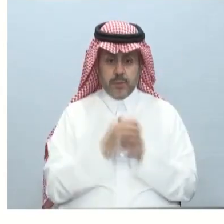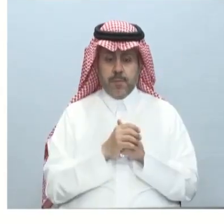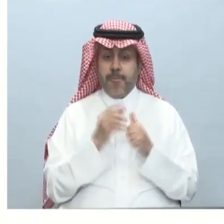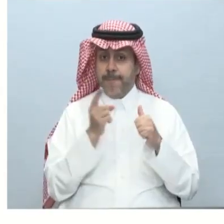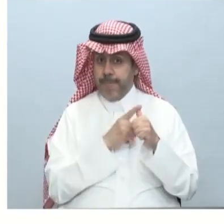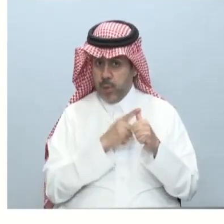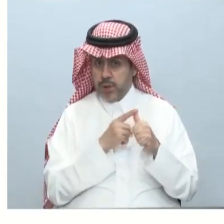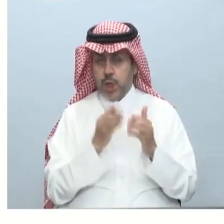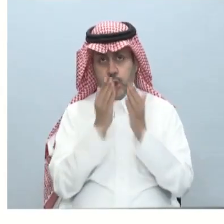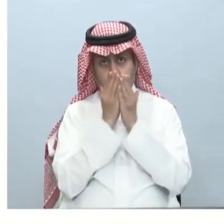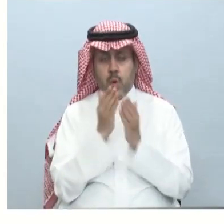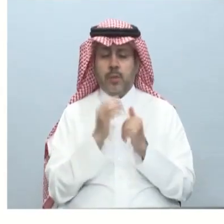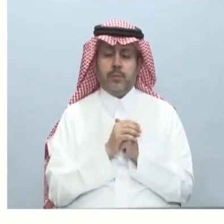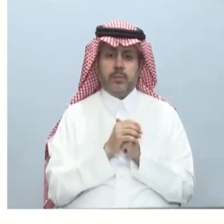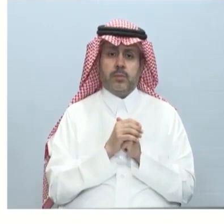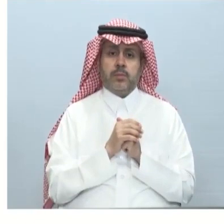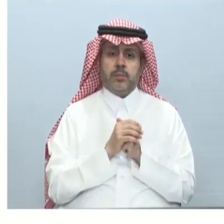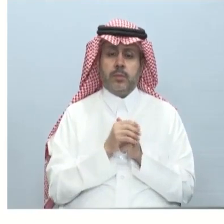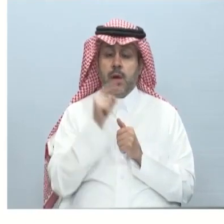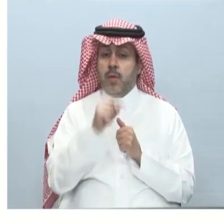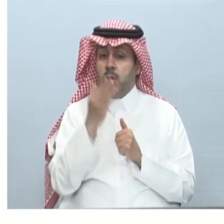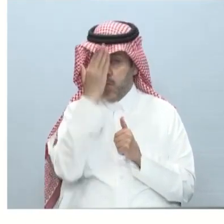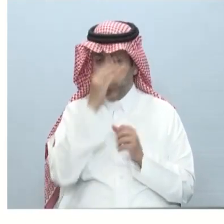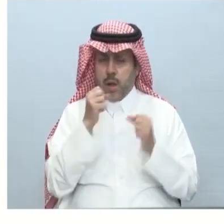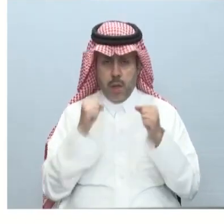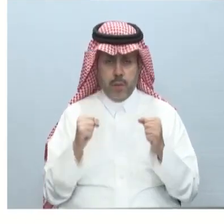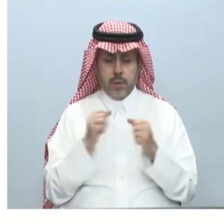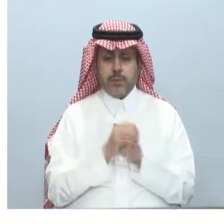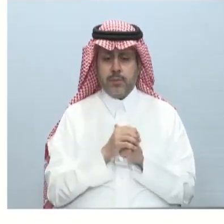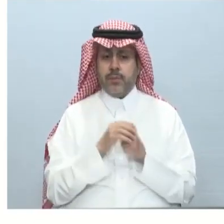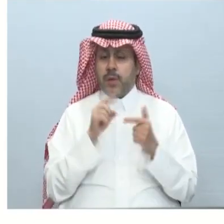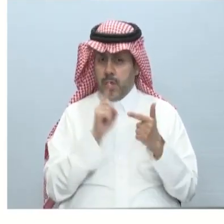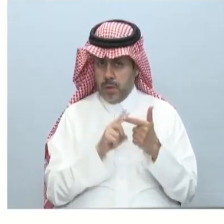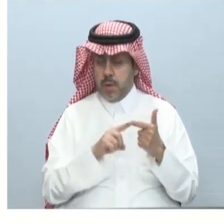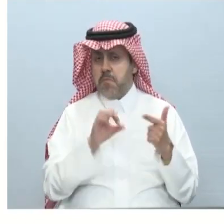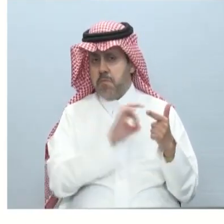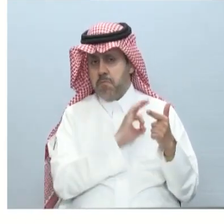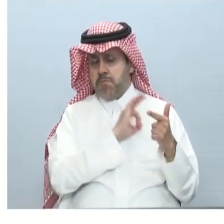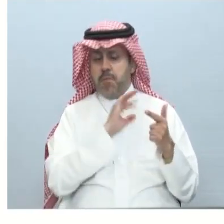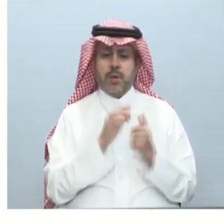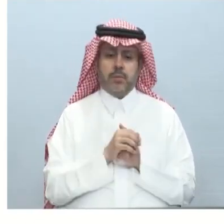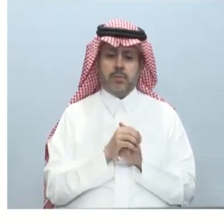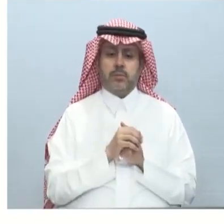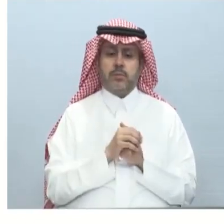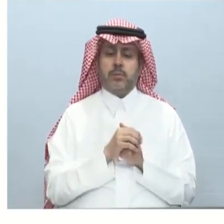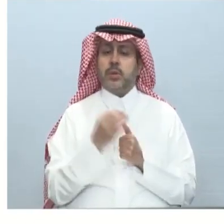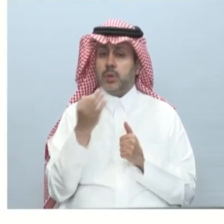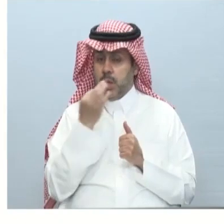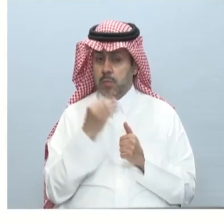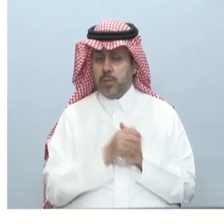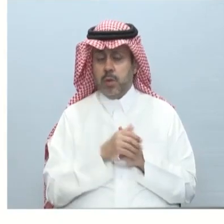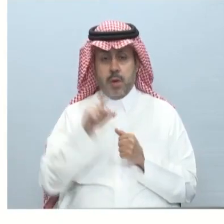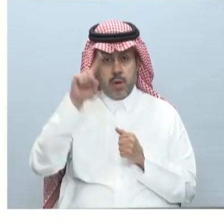الدعاء سنتكلم عن الدعاء وعن هذه العباده العظيمه وايضا سنتكلم عن المحبه وهي